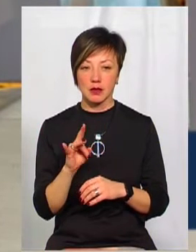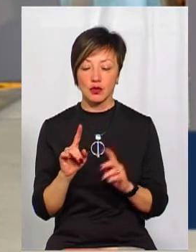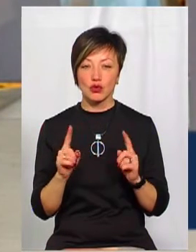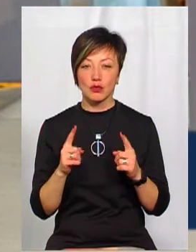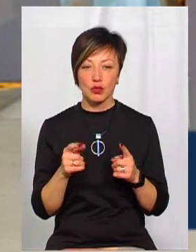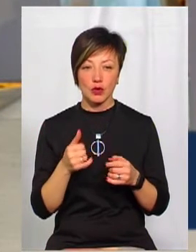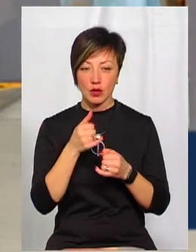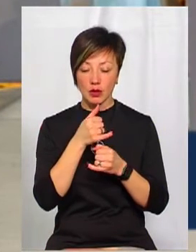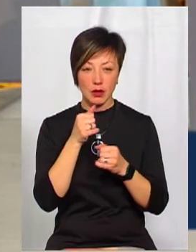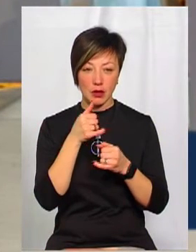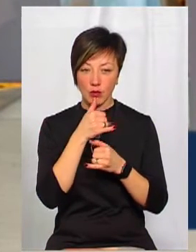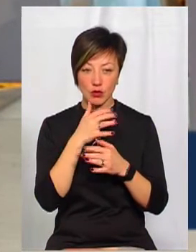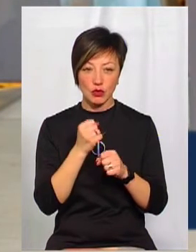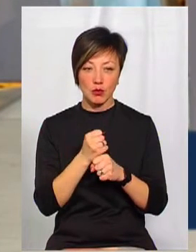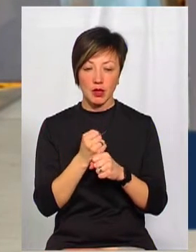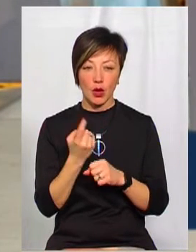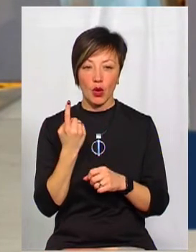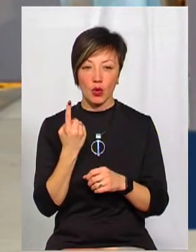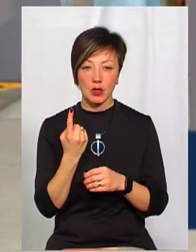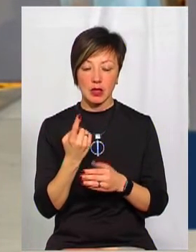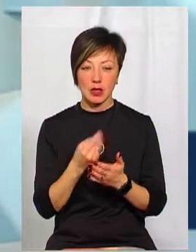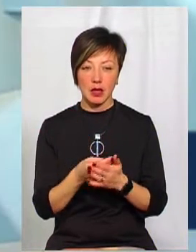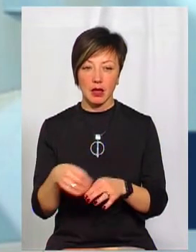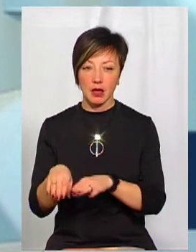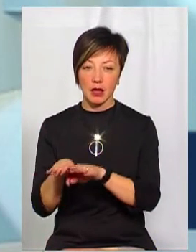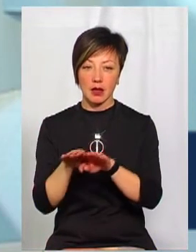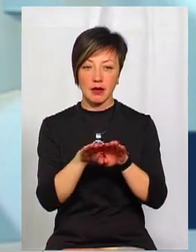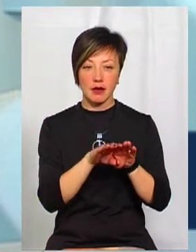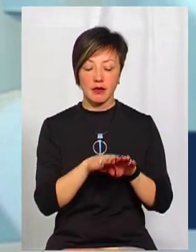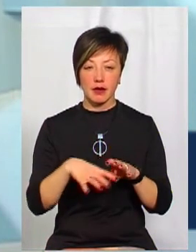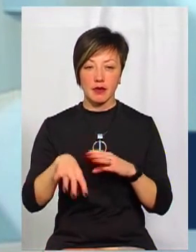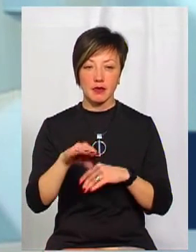гривень. Чому не можна зробити один тариф для всіх людей?